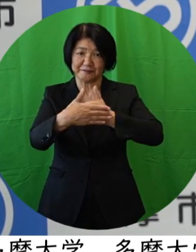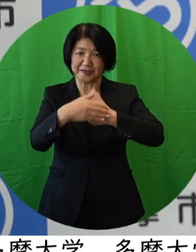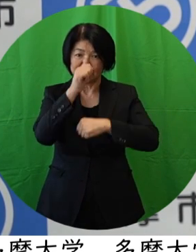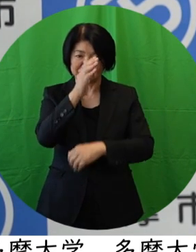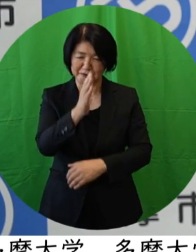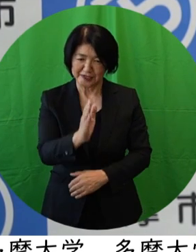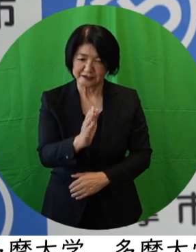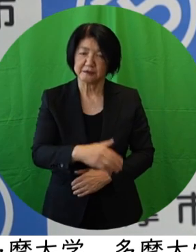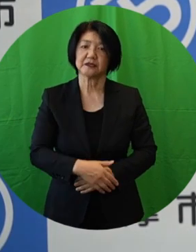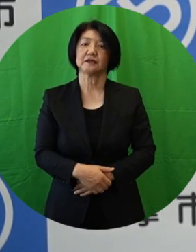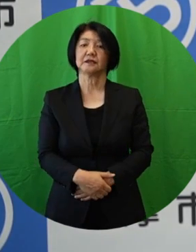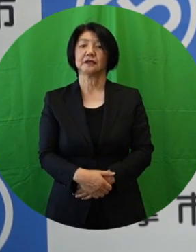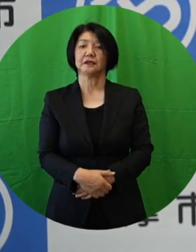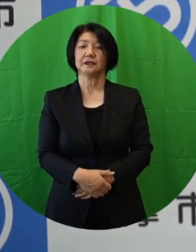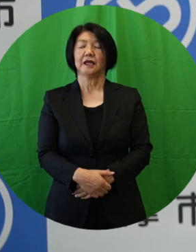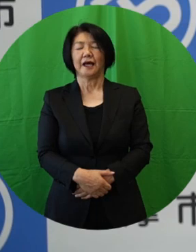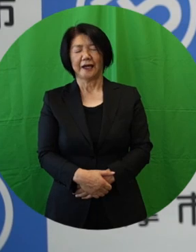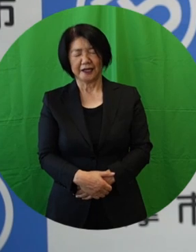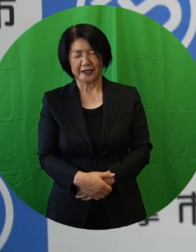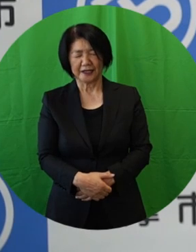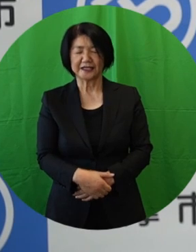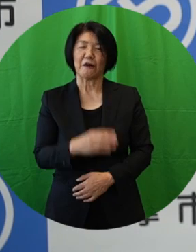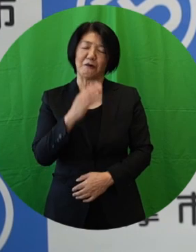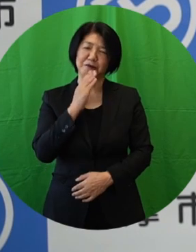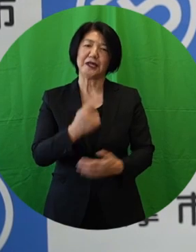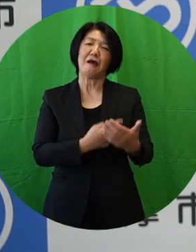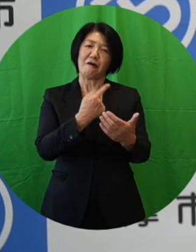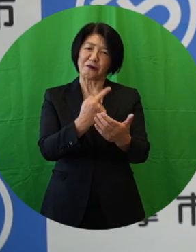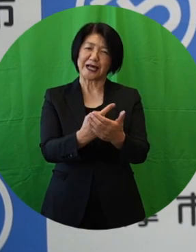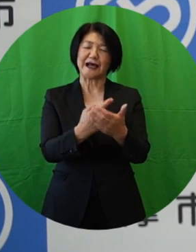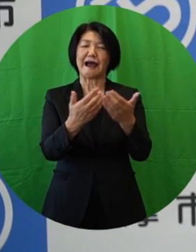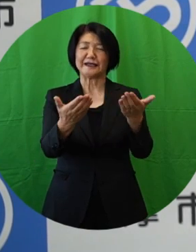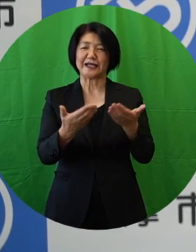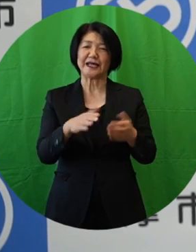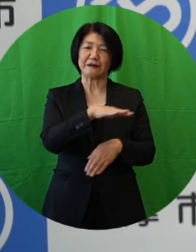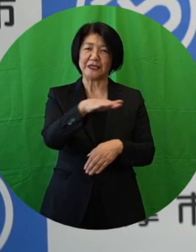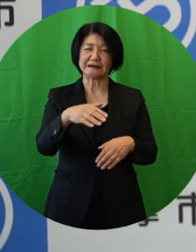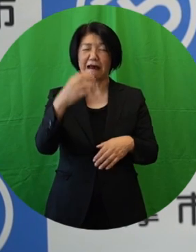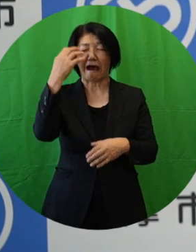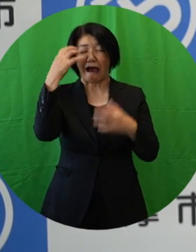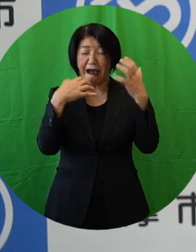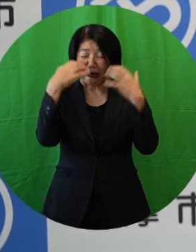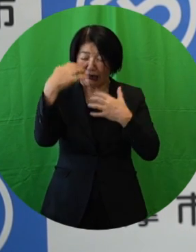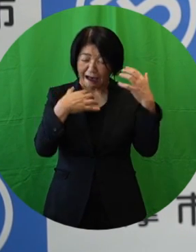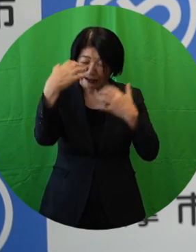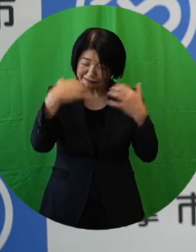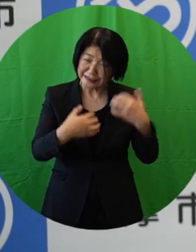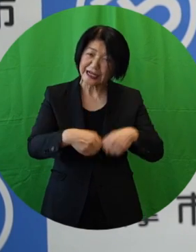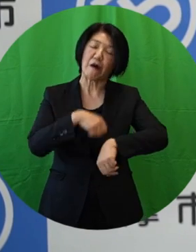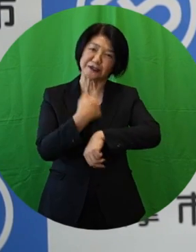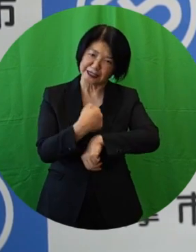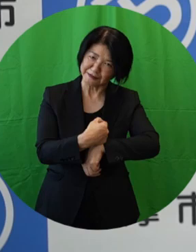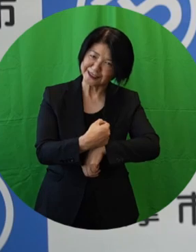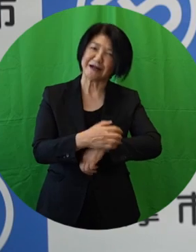いたしますえそれにしてもご参加いただいた皆さん申しの中お疲れ様でし